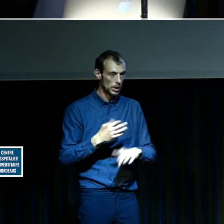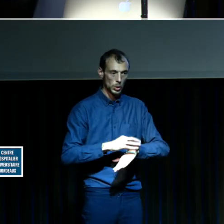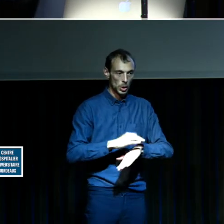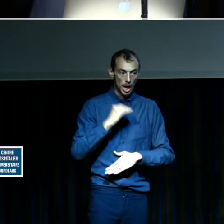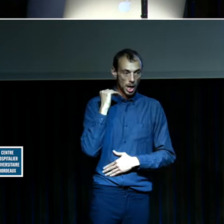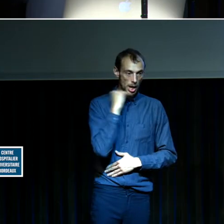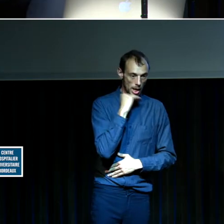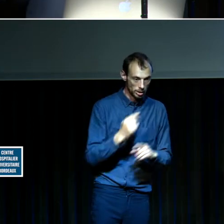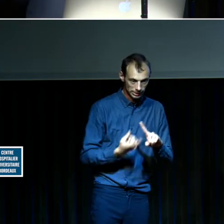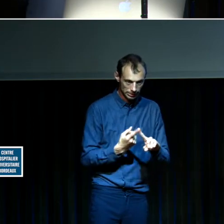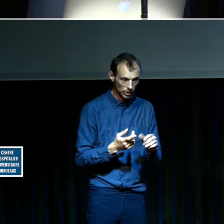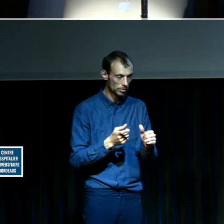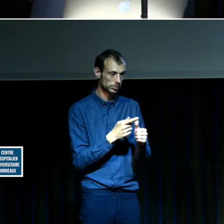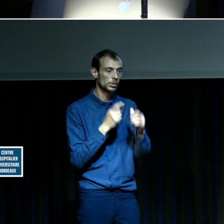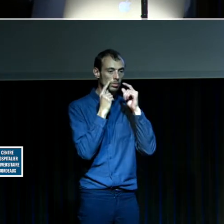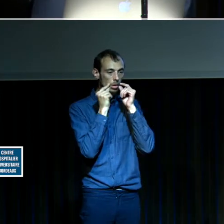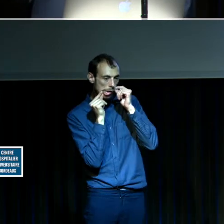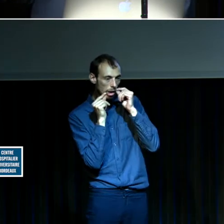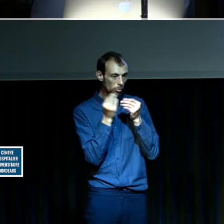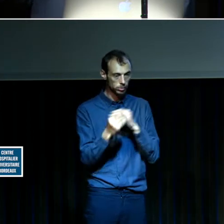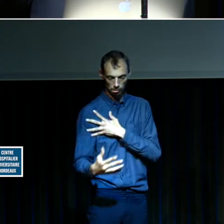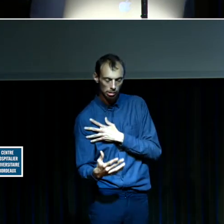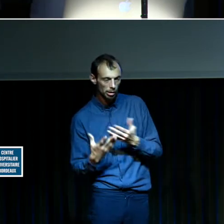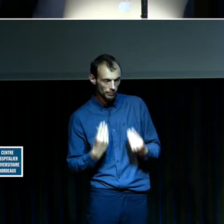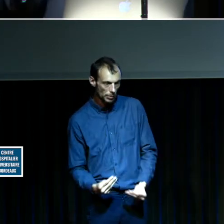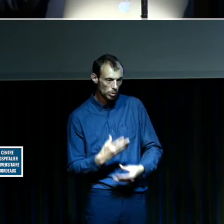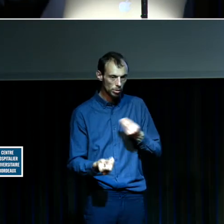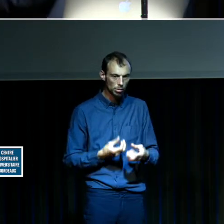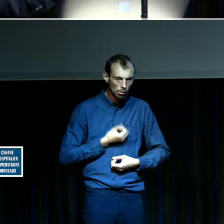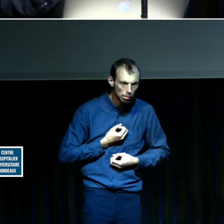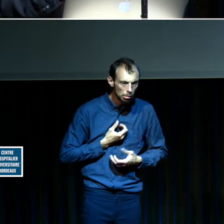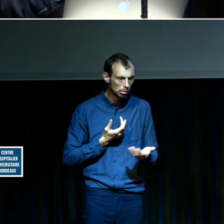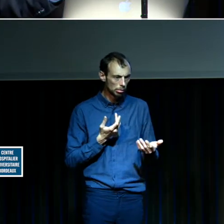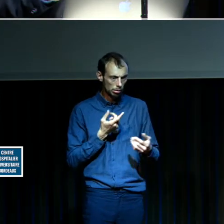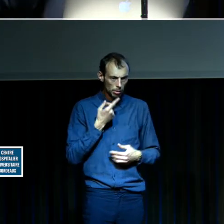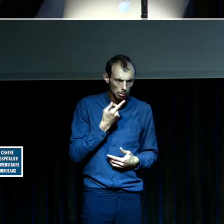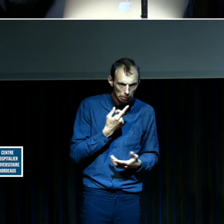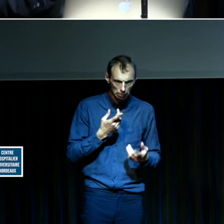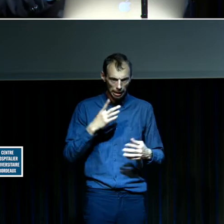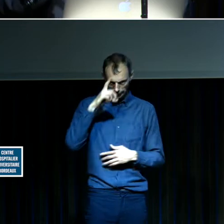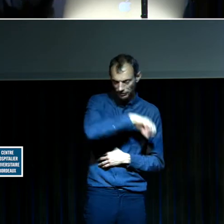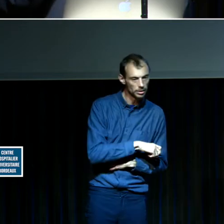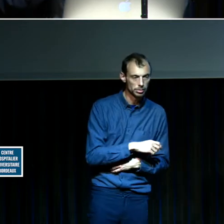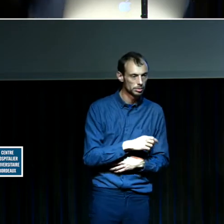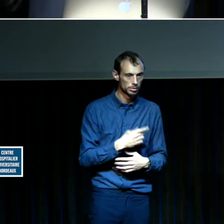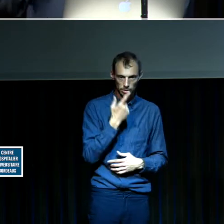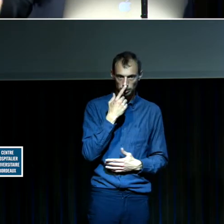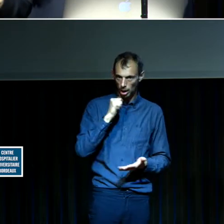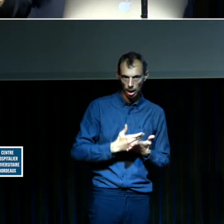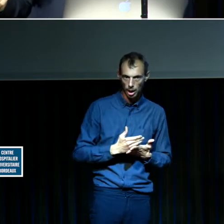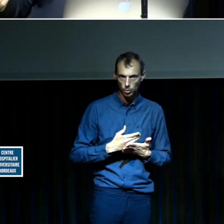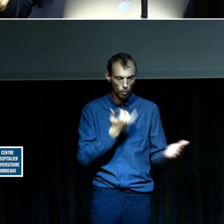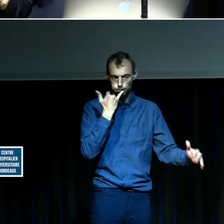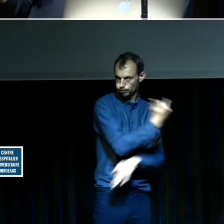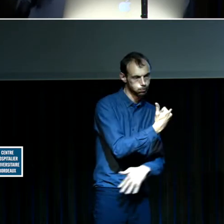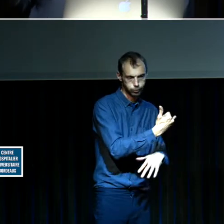de travers, faiblesse du bras ou de la jambe et du mal à parler. Si ça s'est installé brutalement, vous appelez le SAMU, le 15 ou le